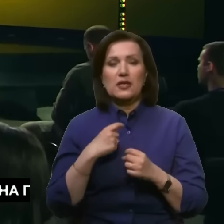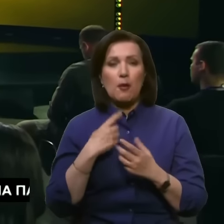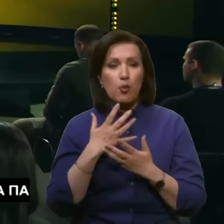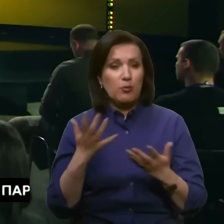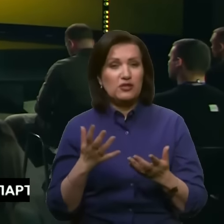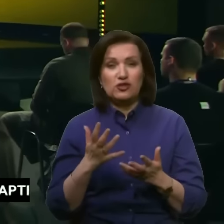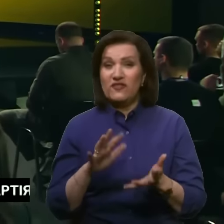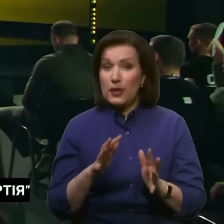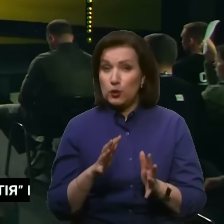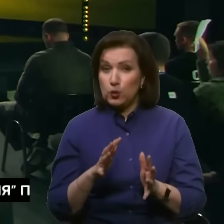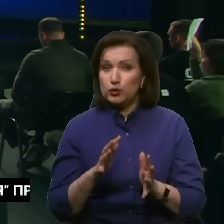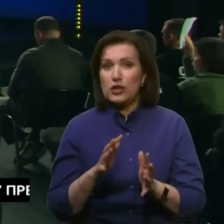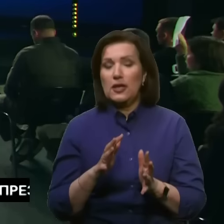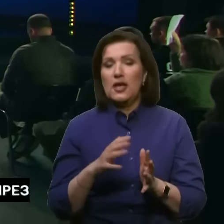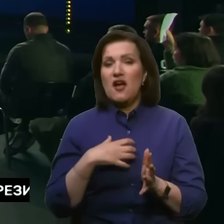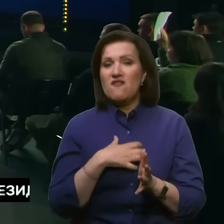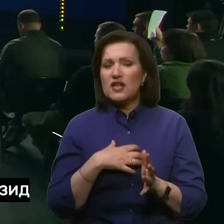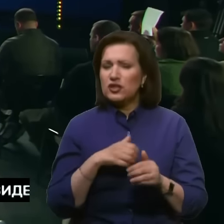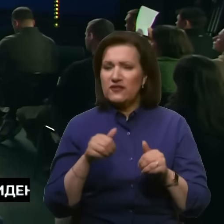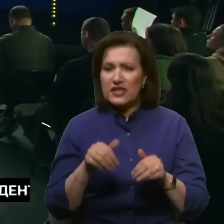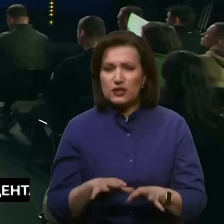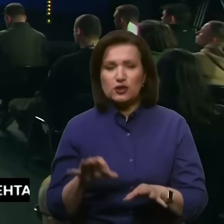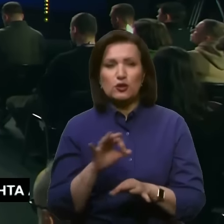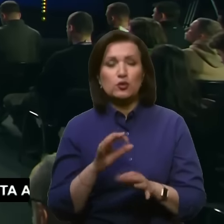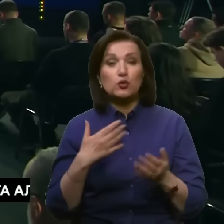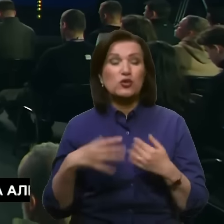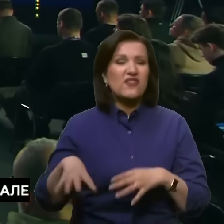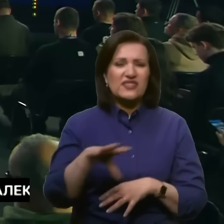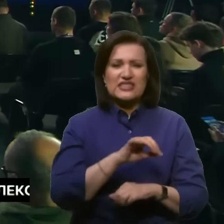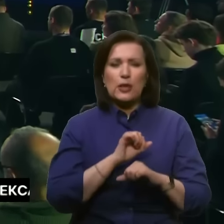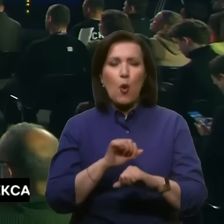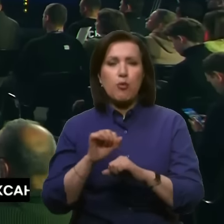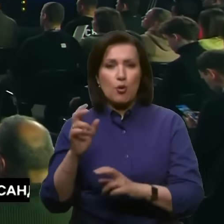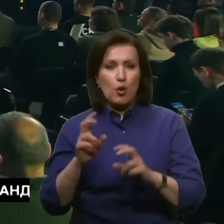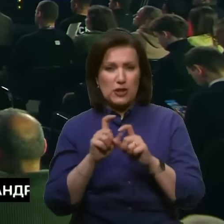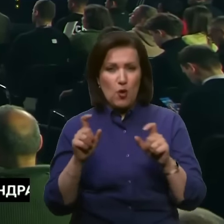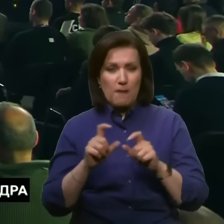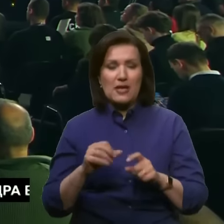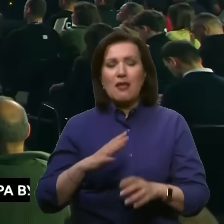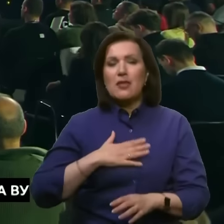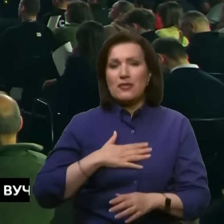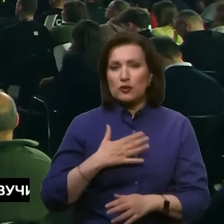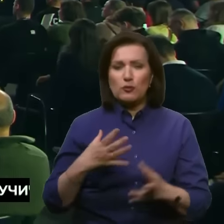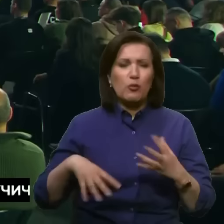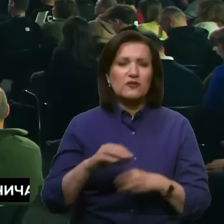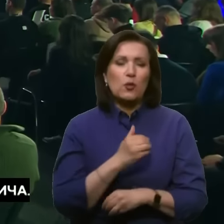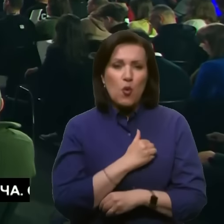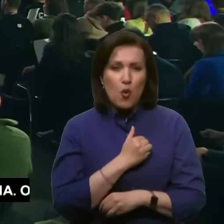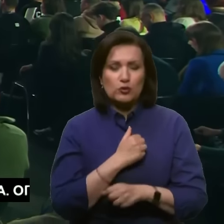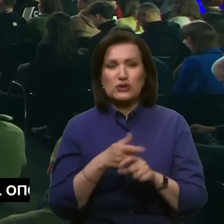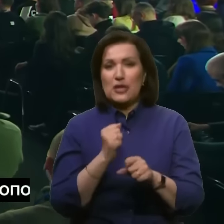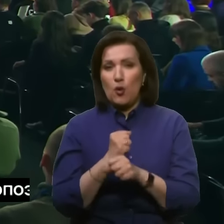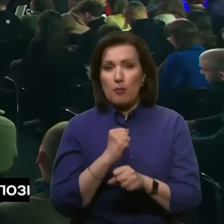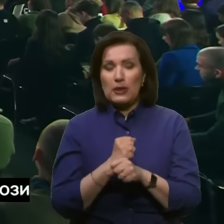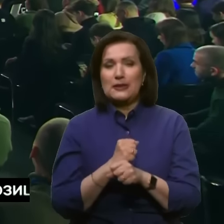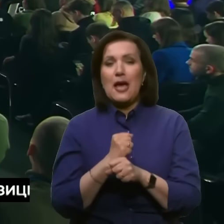так і не дуже. Важливі рішення, що стосуються всіх оборонних компаній, вони на нашому боці, вони хочуть це